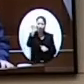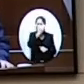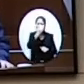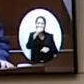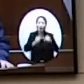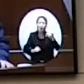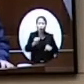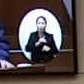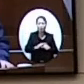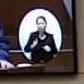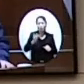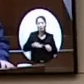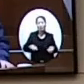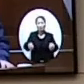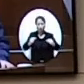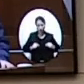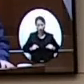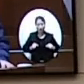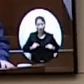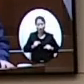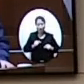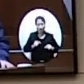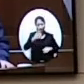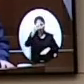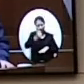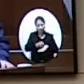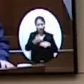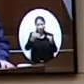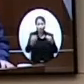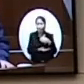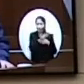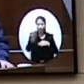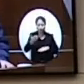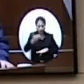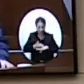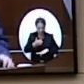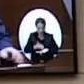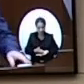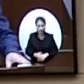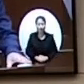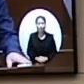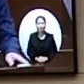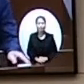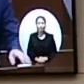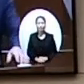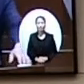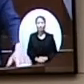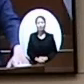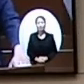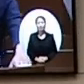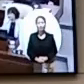주실 것을 당부드립니다. 끝까지 경청해 주셔서 감사합니다.